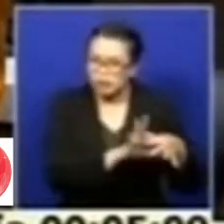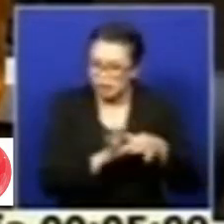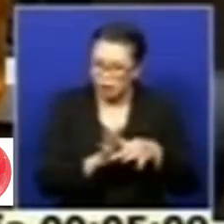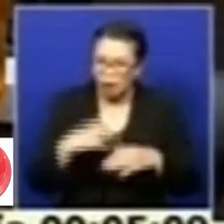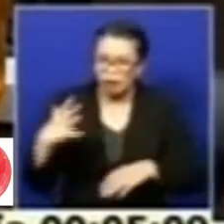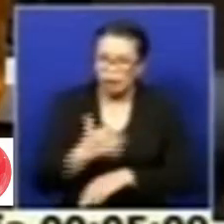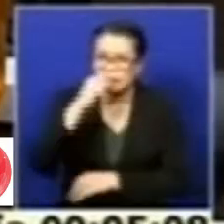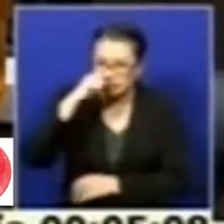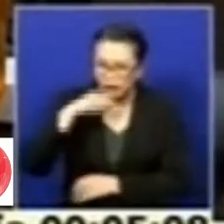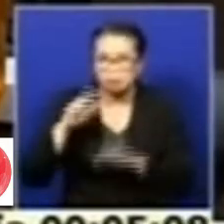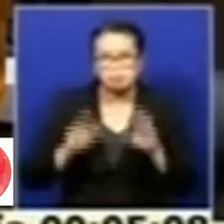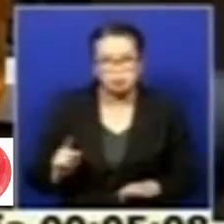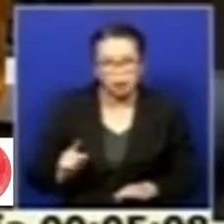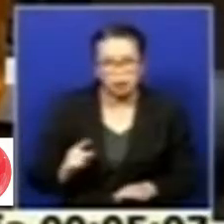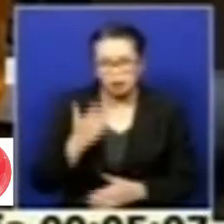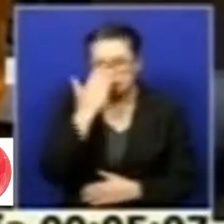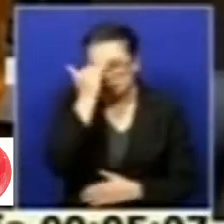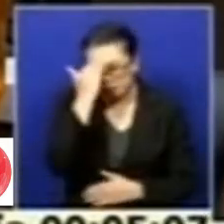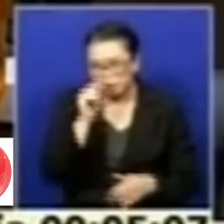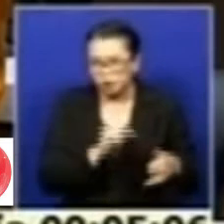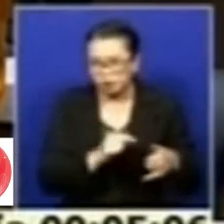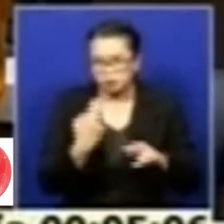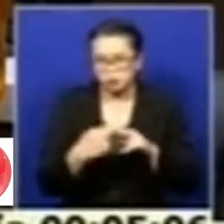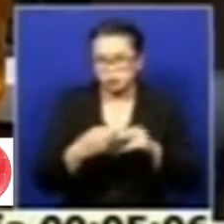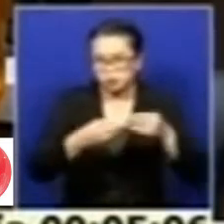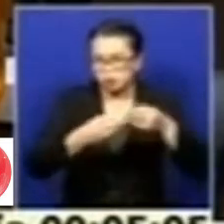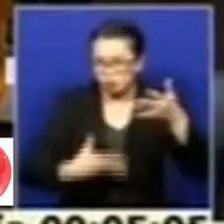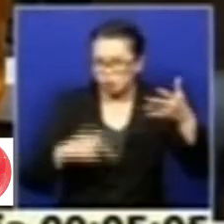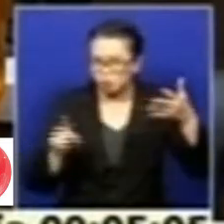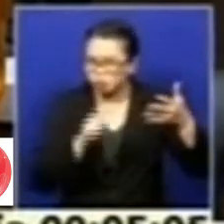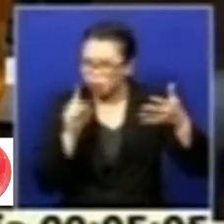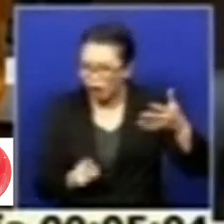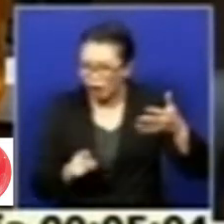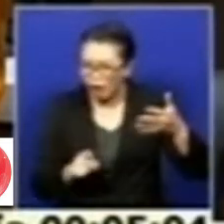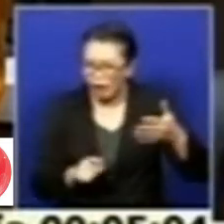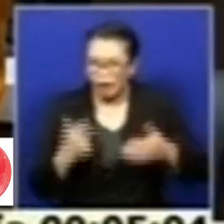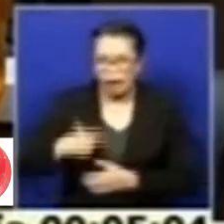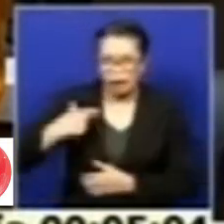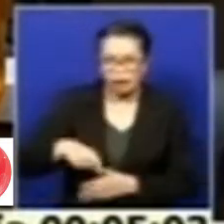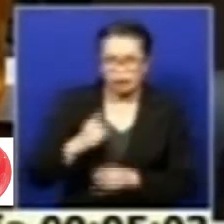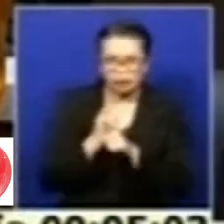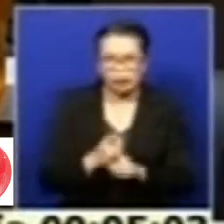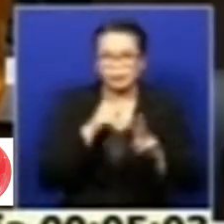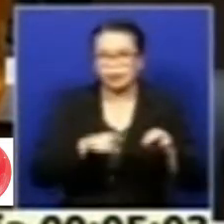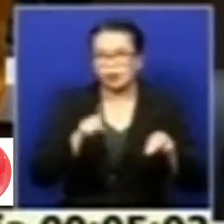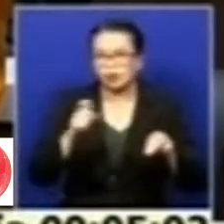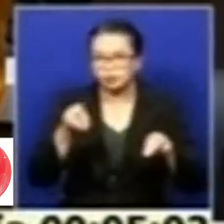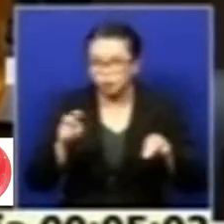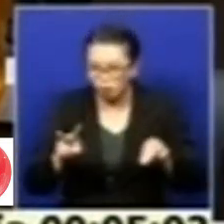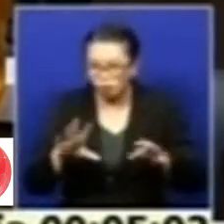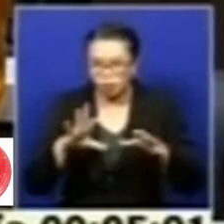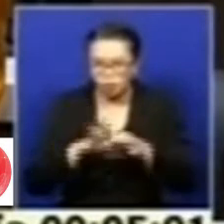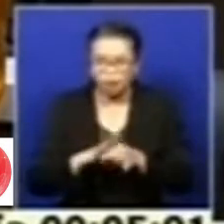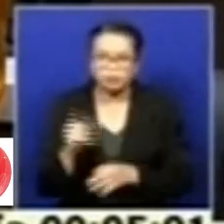ไรกันแน่เหตุใดจึงมีรายชื่อเป็นผู้ต้องหาคดีมาตรา112และขบวนการหมิ่นส